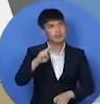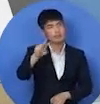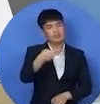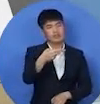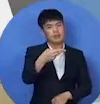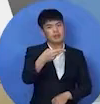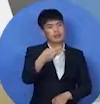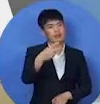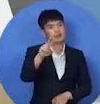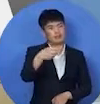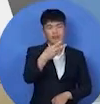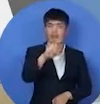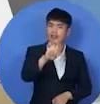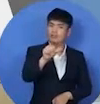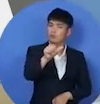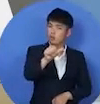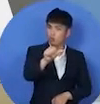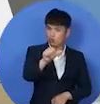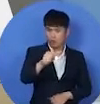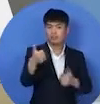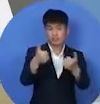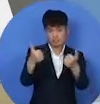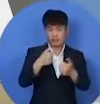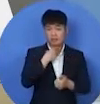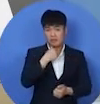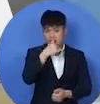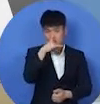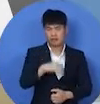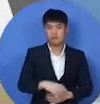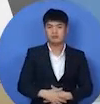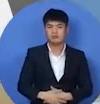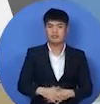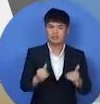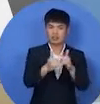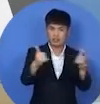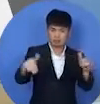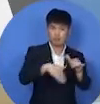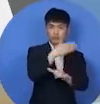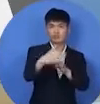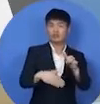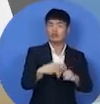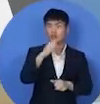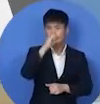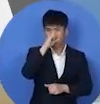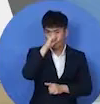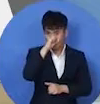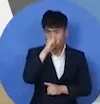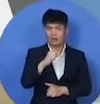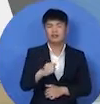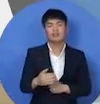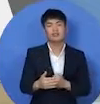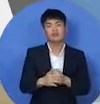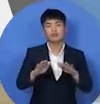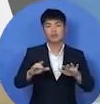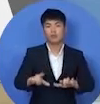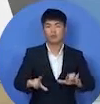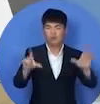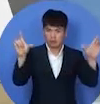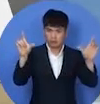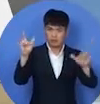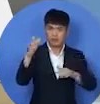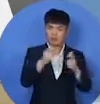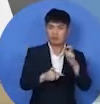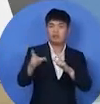한 245건의 상담 그 성과를 거두었습니다. 그 시민들의 호응이 좋아서 올해부터